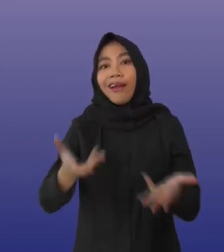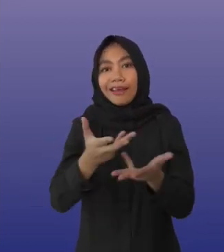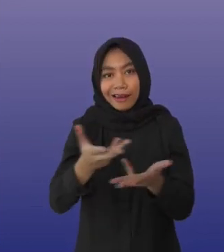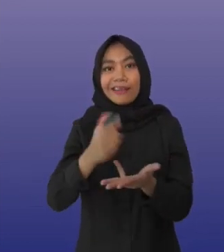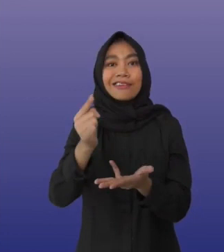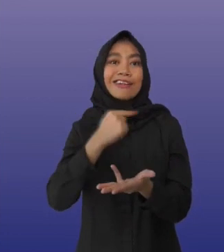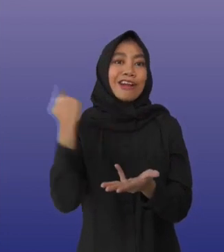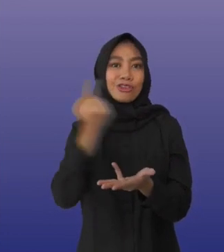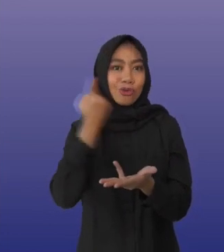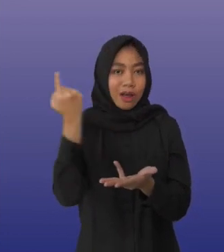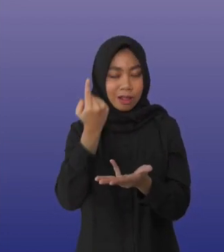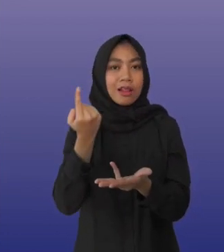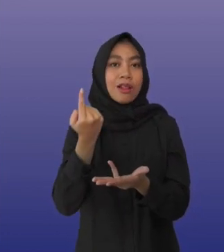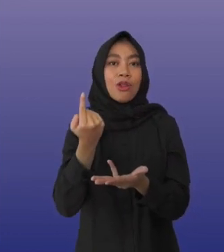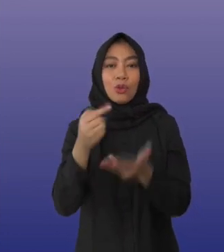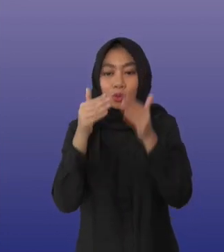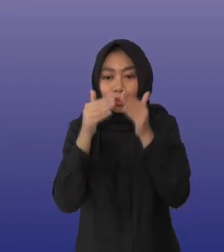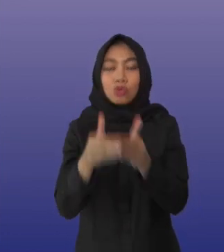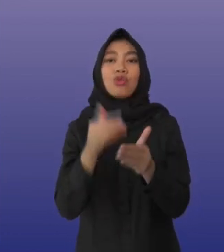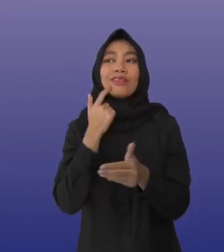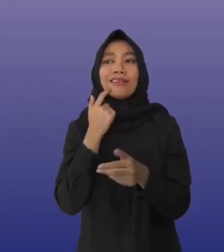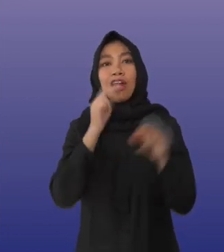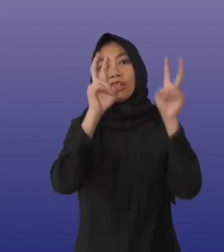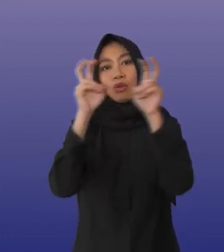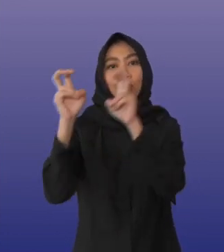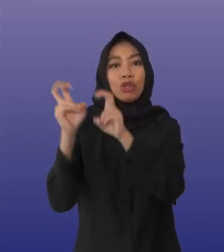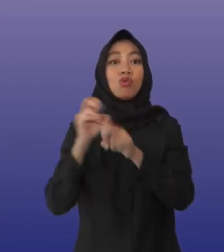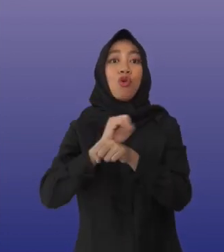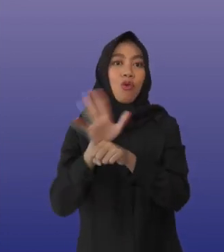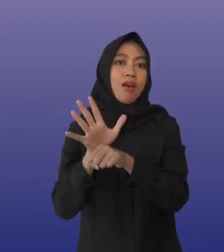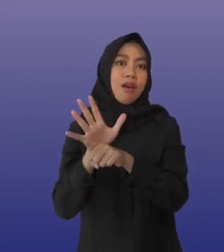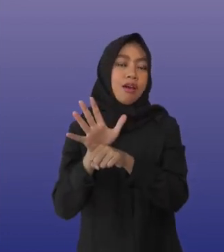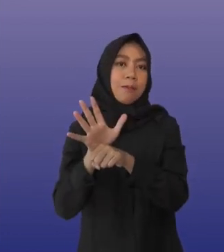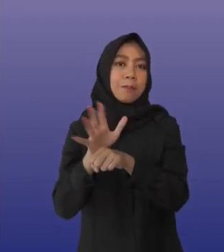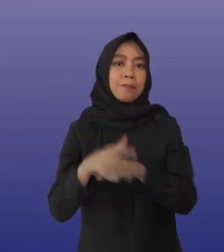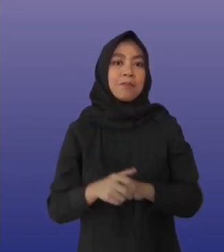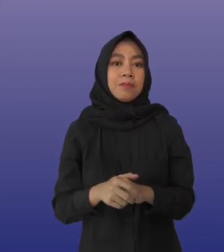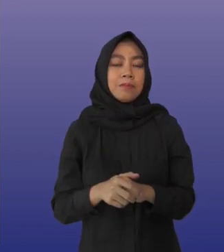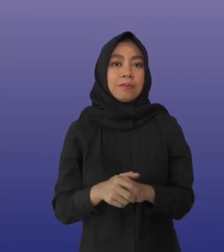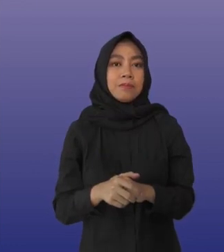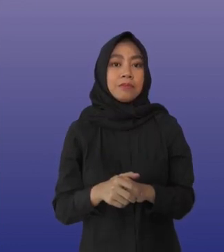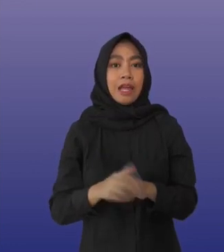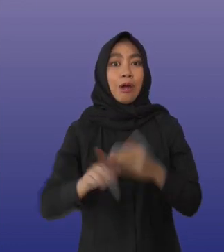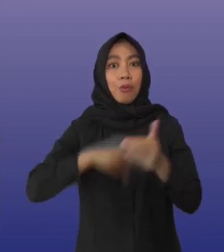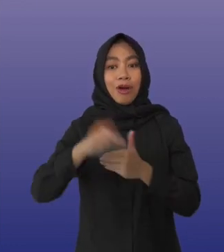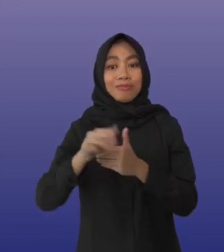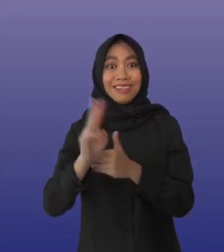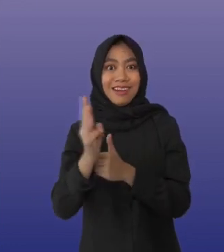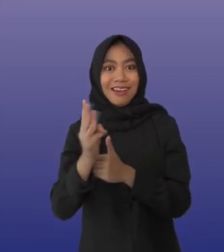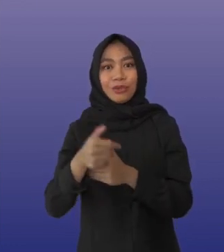nasional khusus untuk isu-isu COVID-19, mengudara sepanjang 24